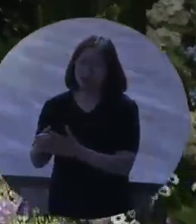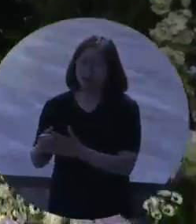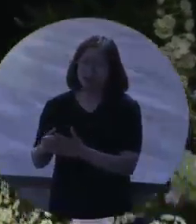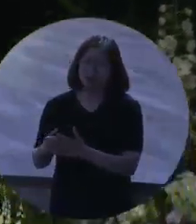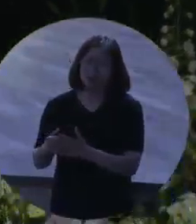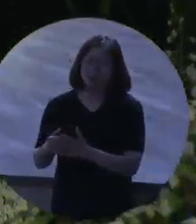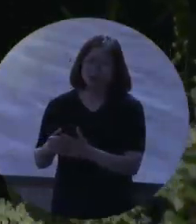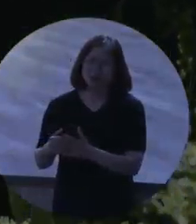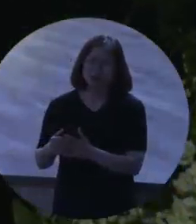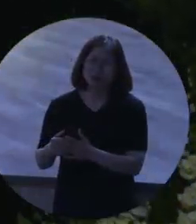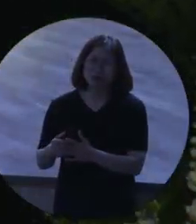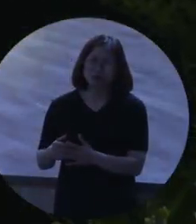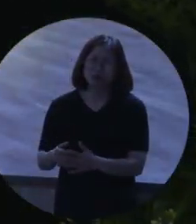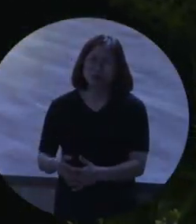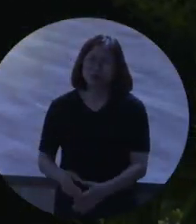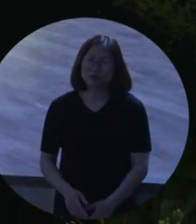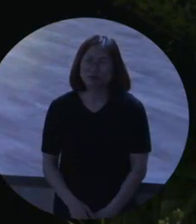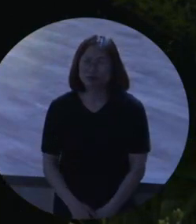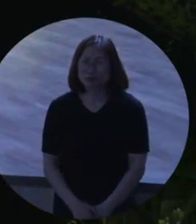하나도 없네.